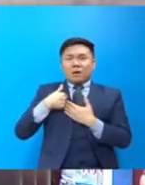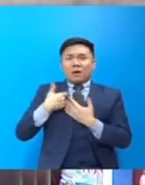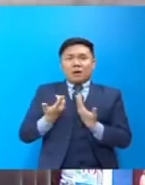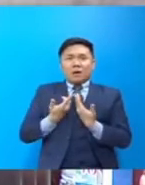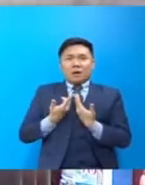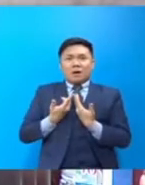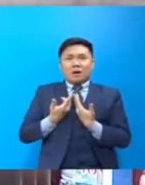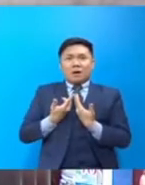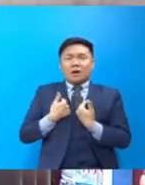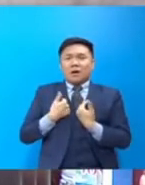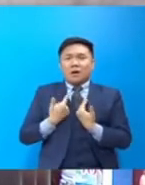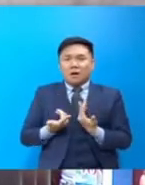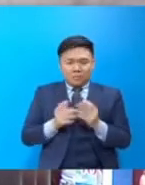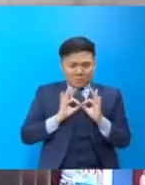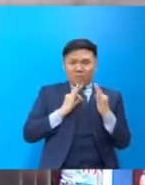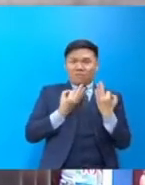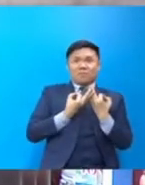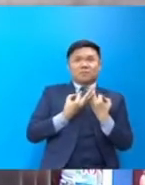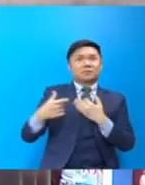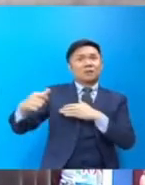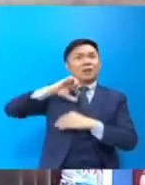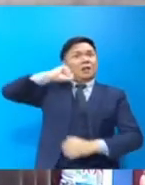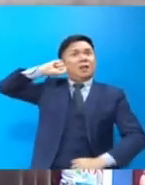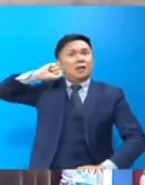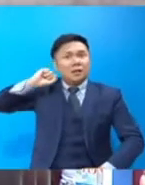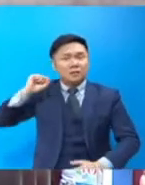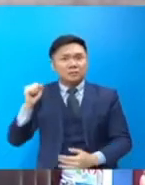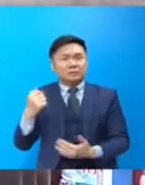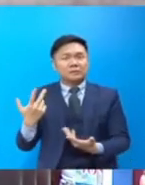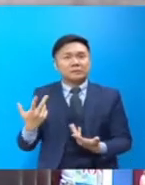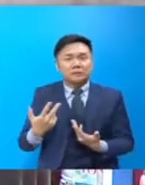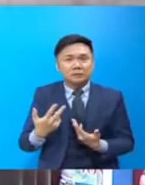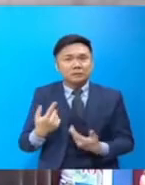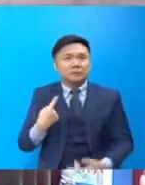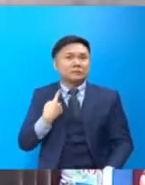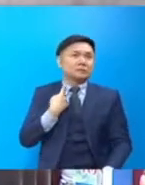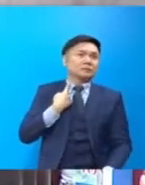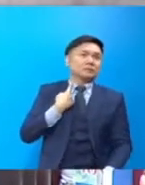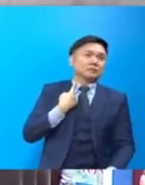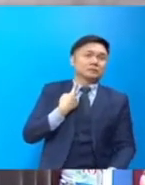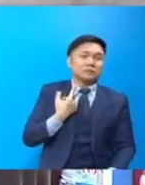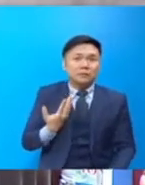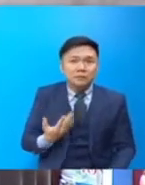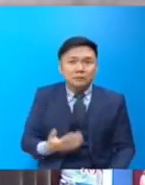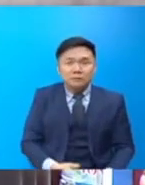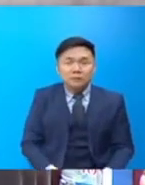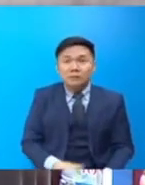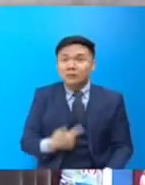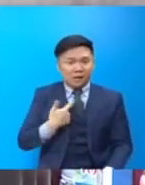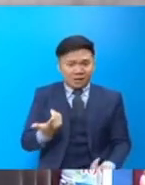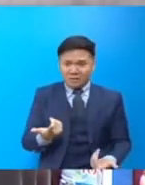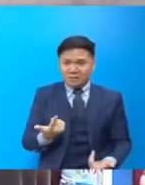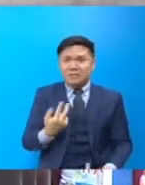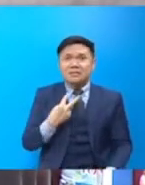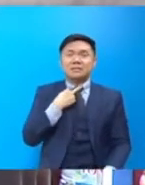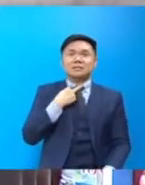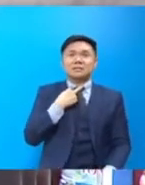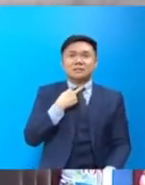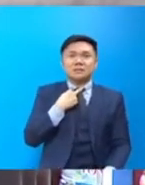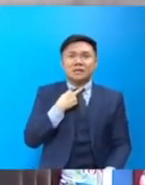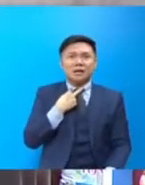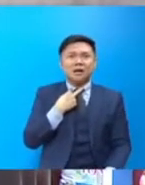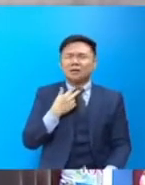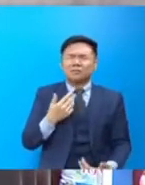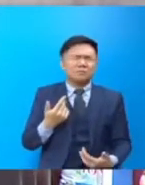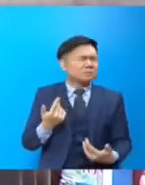sehingga kepada mereka Elke pada tua Gem like dan like seolah tidak mempunyai pilihan laptop Axioo